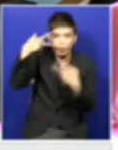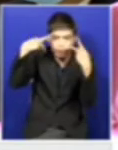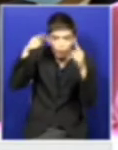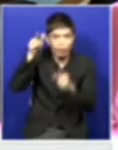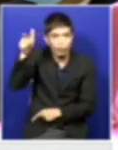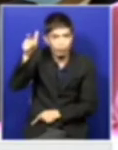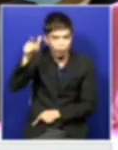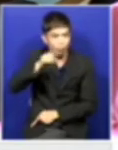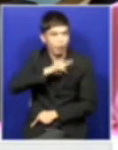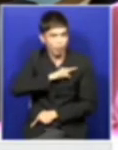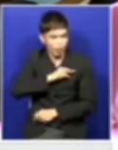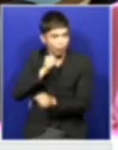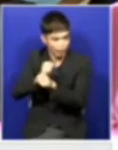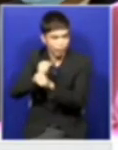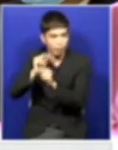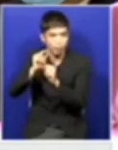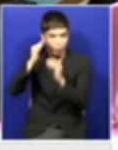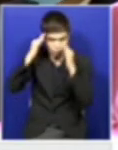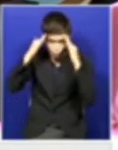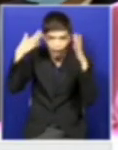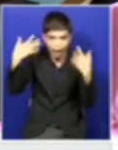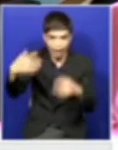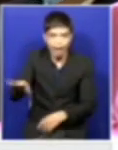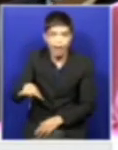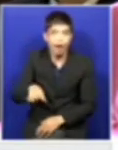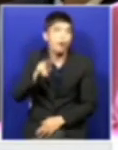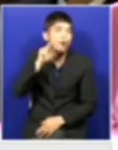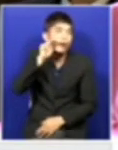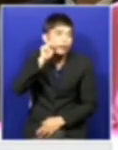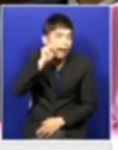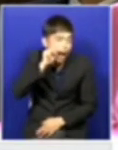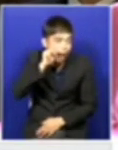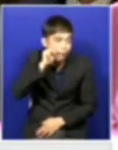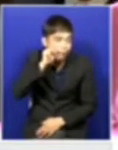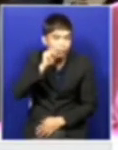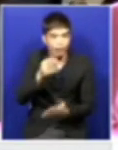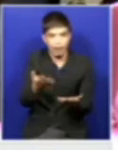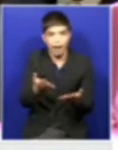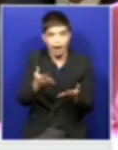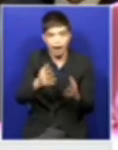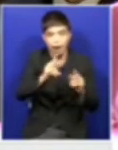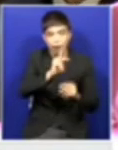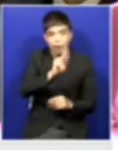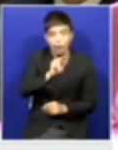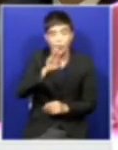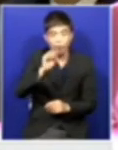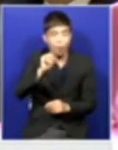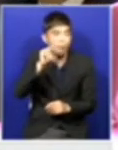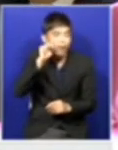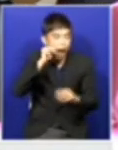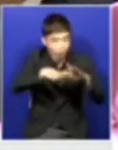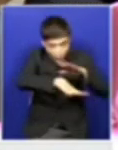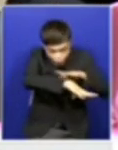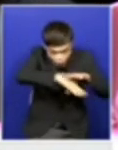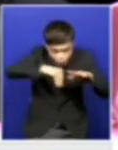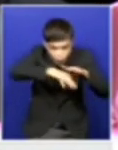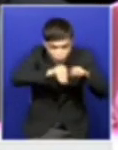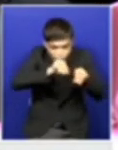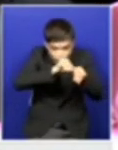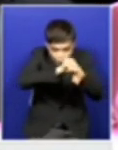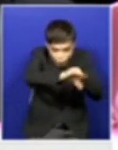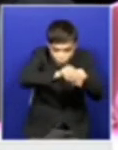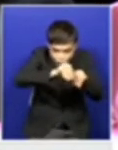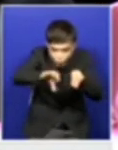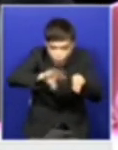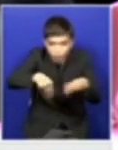โครงการธนาคารน้ำใต้ดินระบบกระจายน้ำซึ่งตอนนี้ได้ผลมากก็คือกรมทรัพยากรน้ำบาดาลได้มีระบบกระจายน้ำให้กับพี่น้องประ